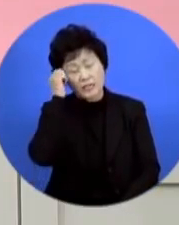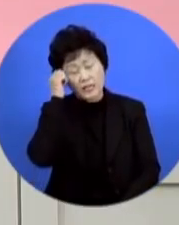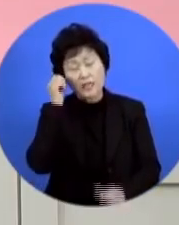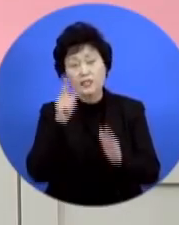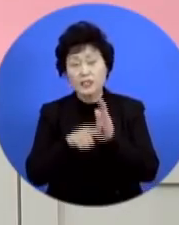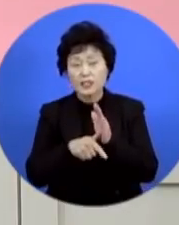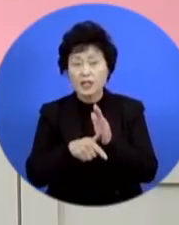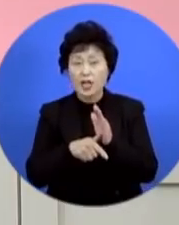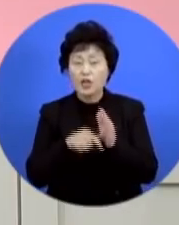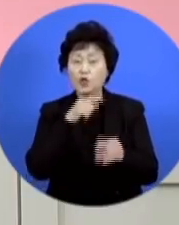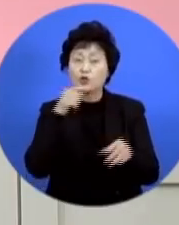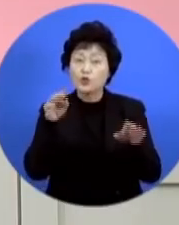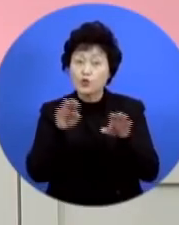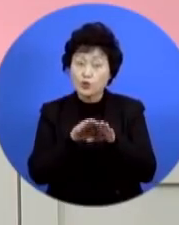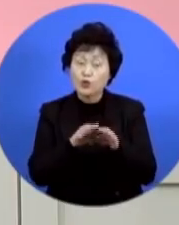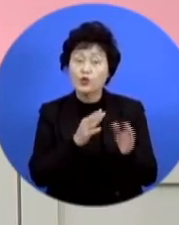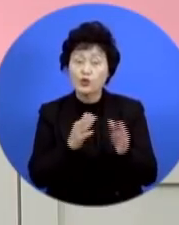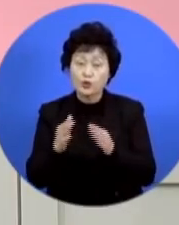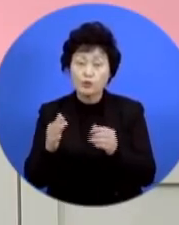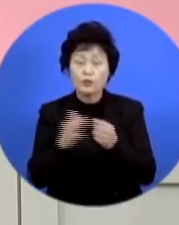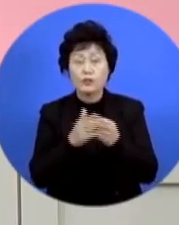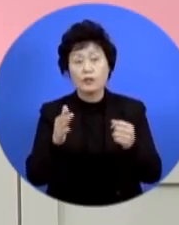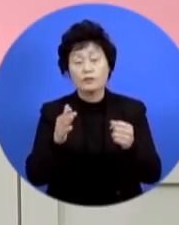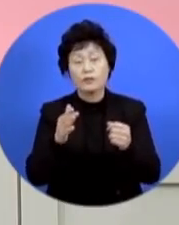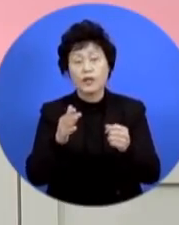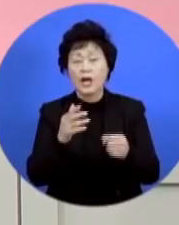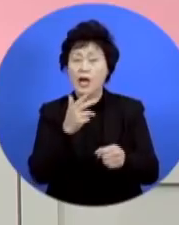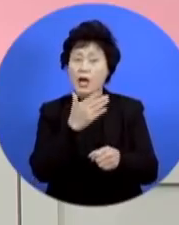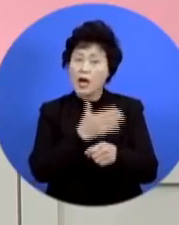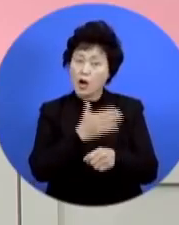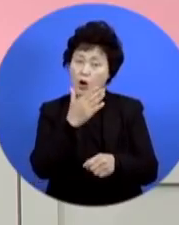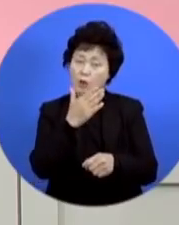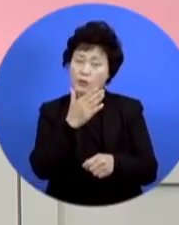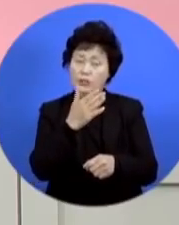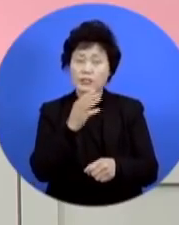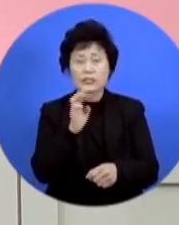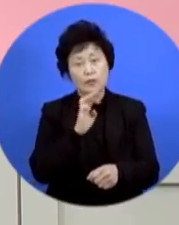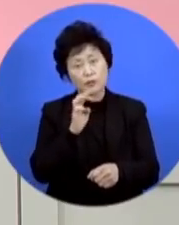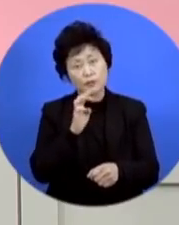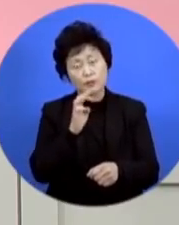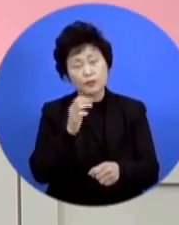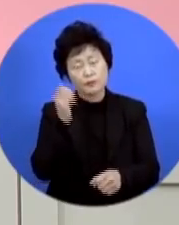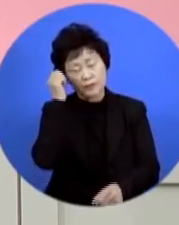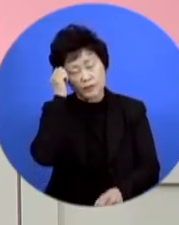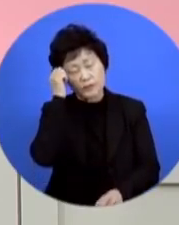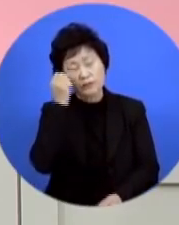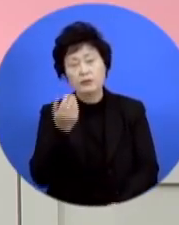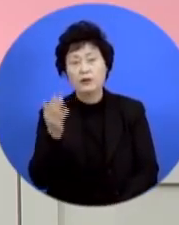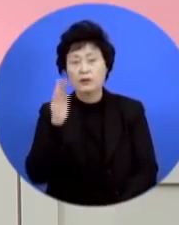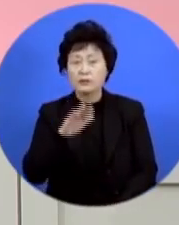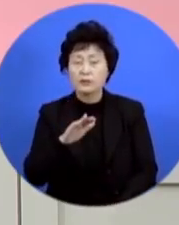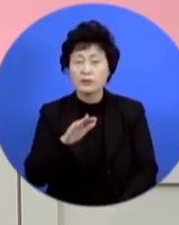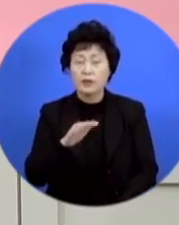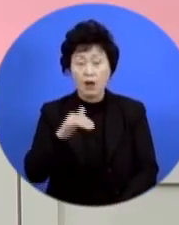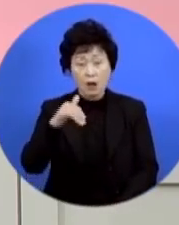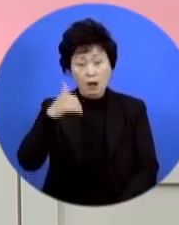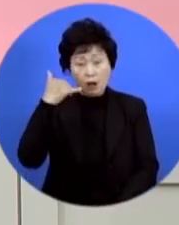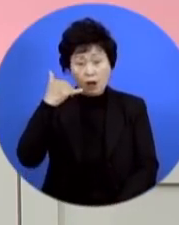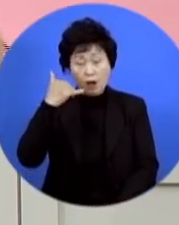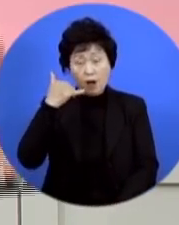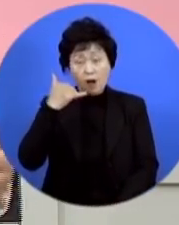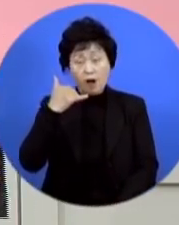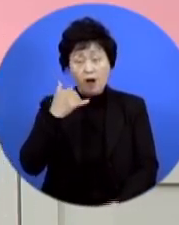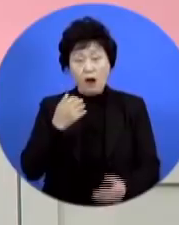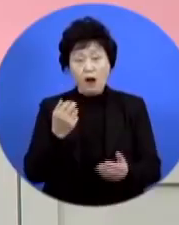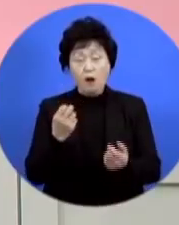예. 주일날을 위해서. 그런데 제 스케줄을 잘 아는 행정 목사님이 전화가 와가지고 다급하게 딱 그 얘기를 하는데 제가 그 몇 시간 전에